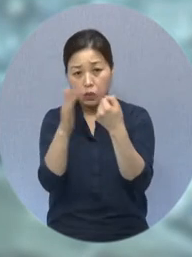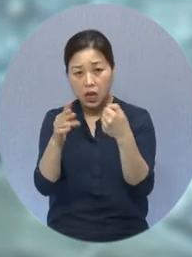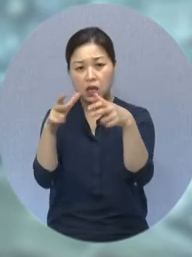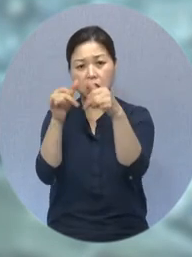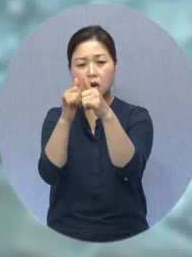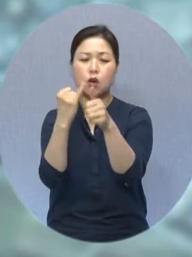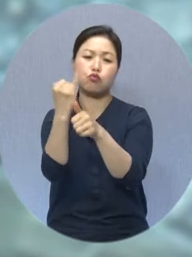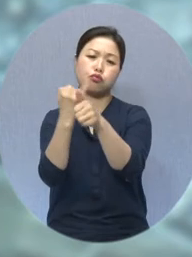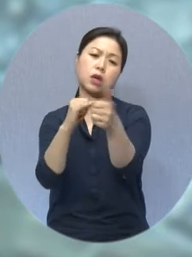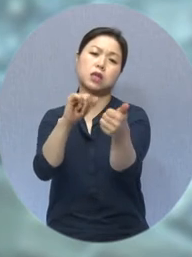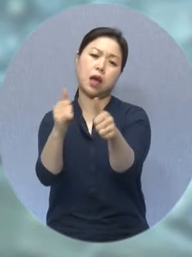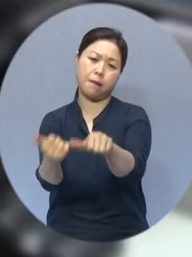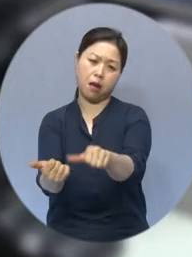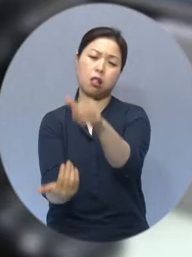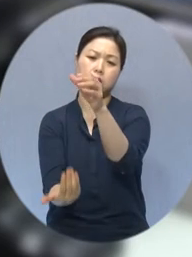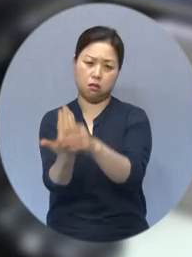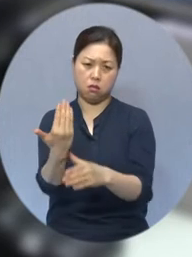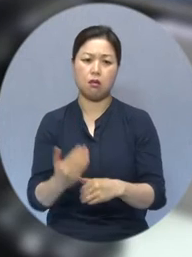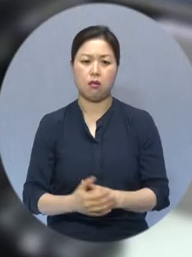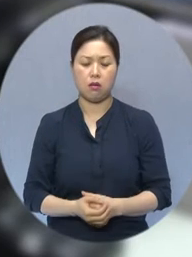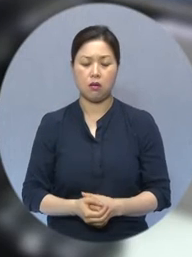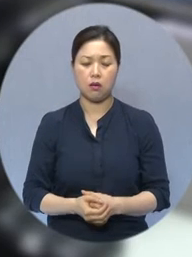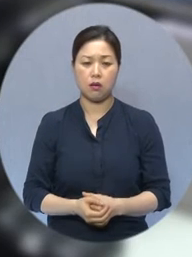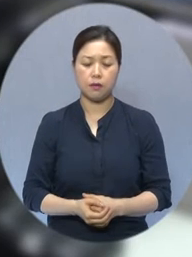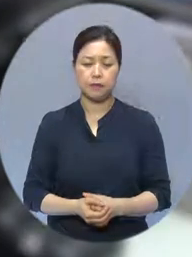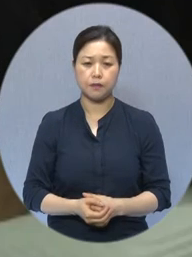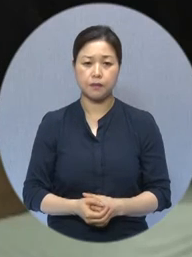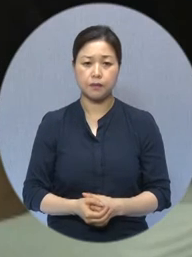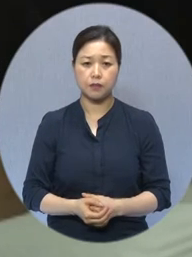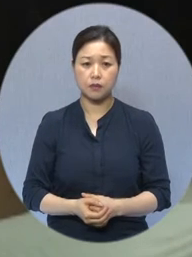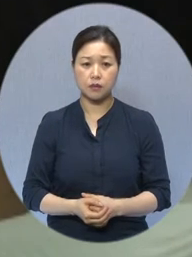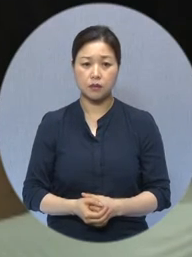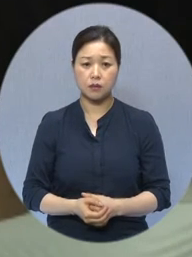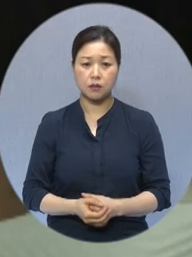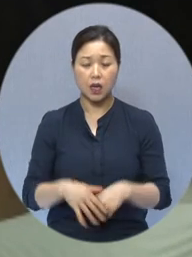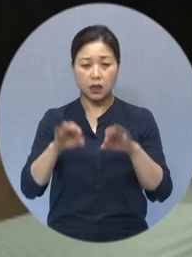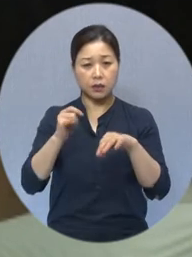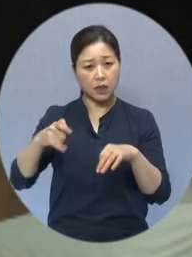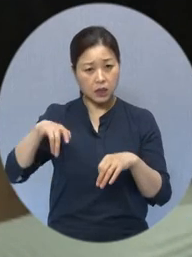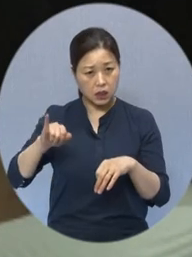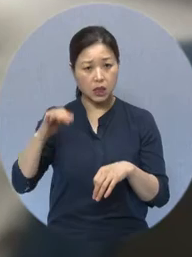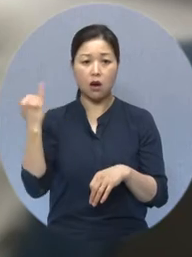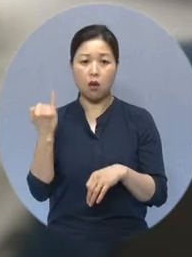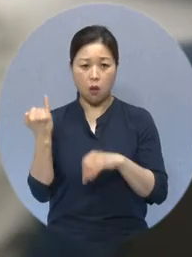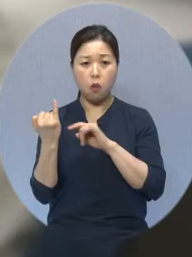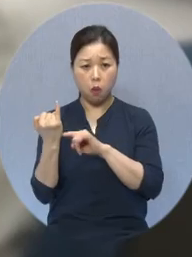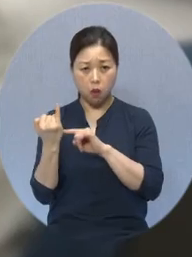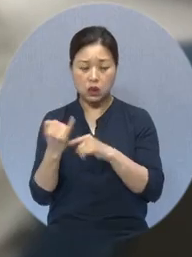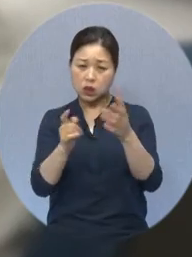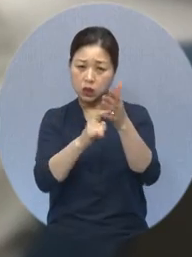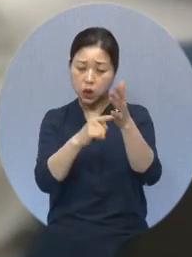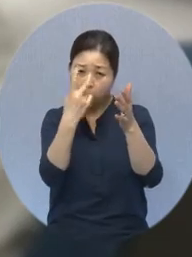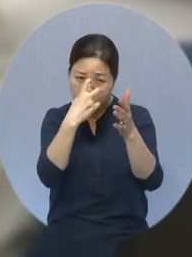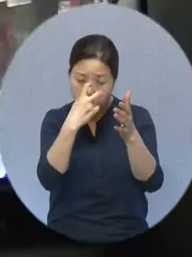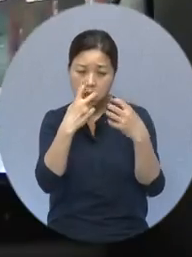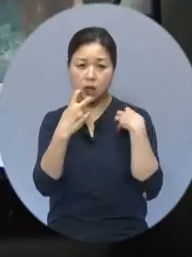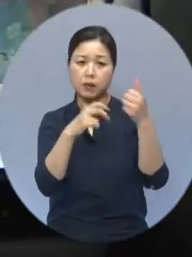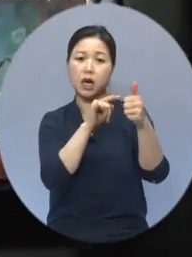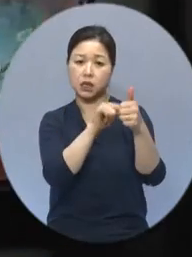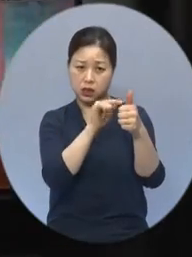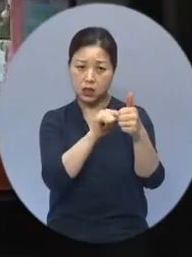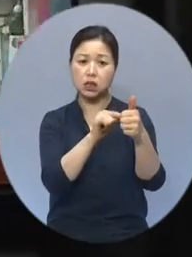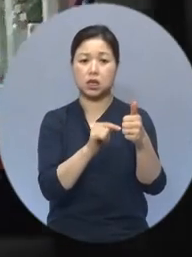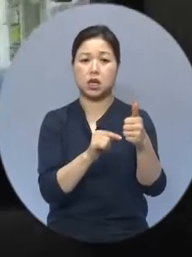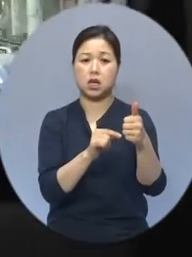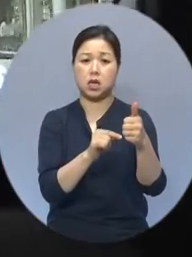사망하는 사건이 발생하기도 했습니다 이에 등의 김이지 의원은 응급 관리 업무를 담당하는 종사자의 처음